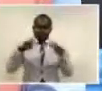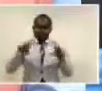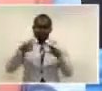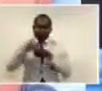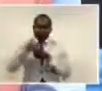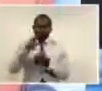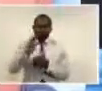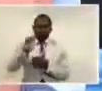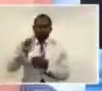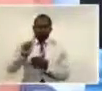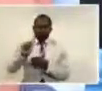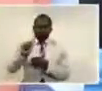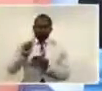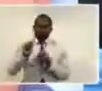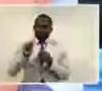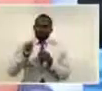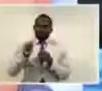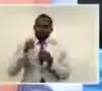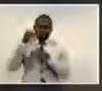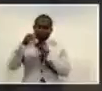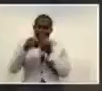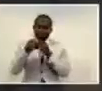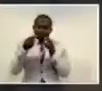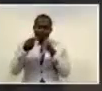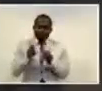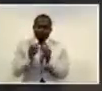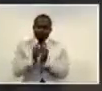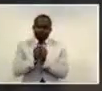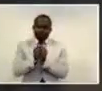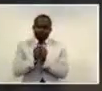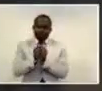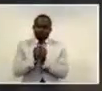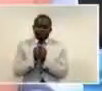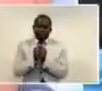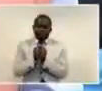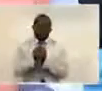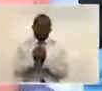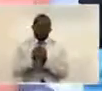bachelor degree none nyakubahwa perezida wa repubulika